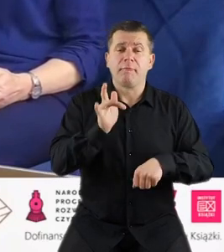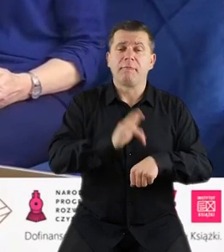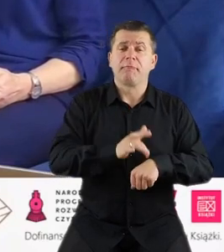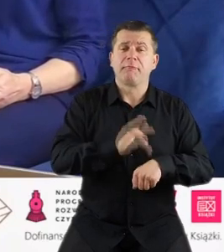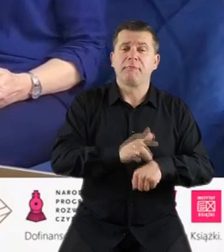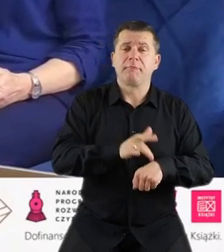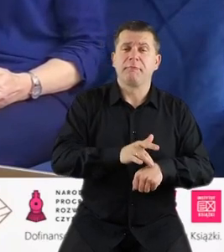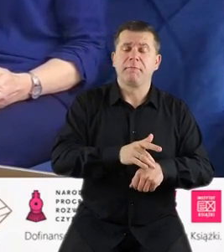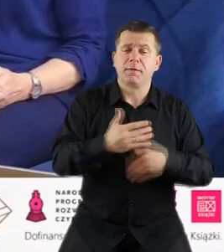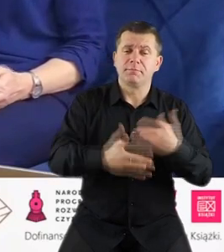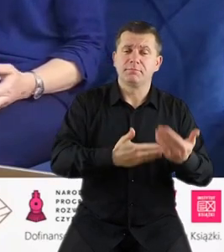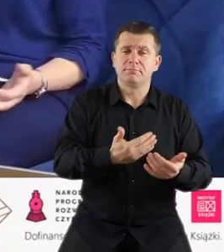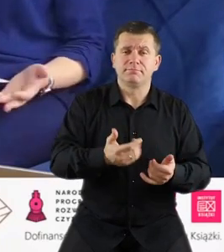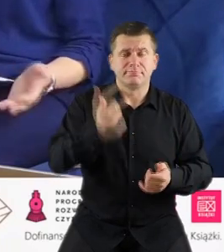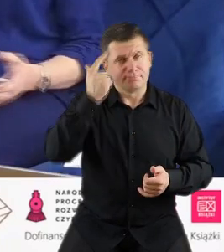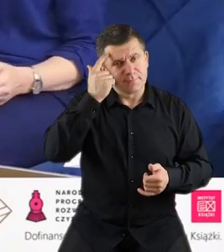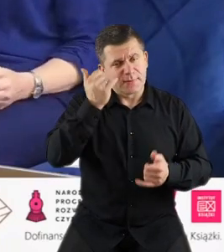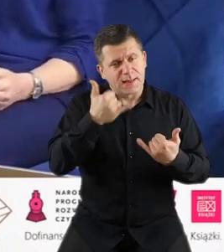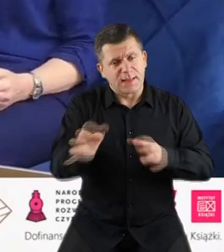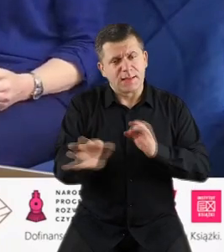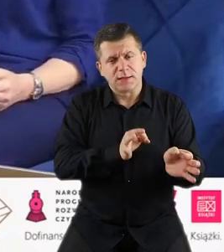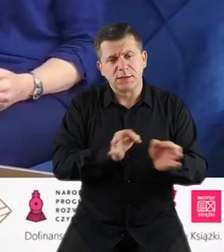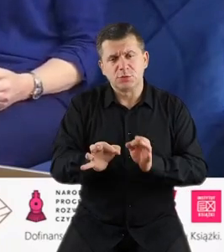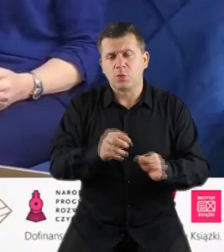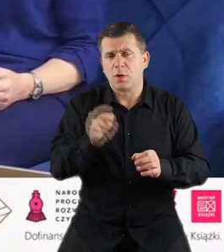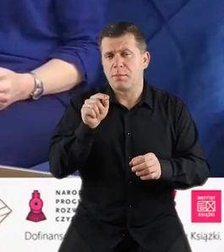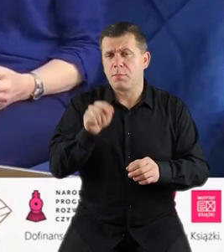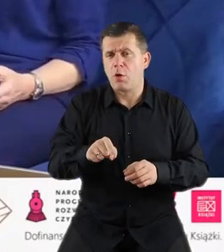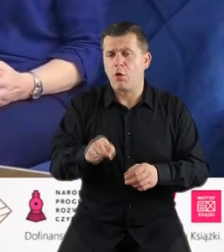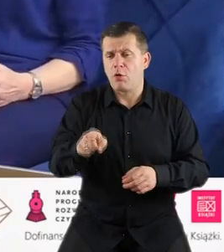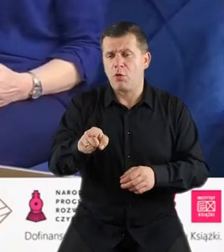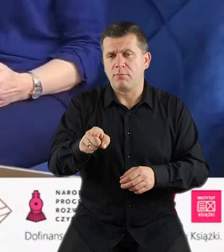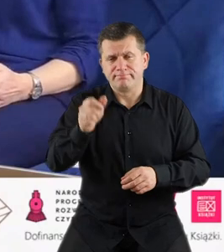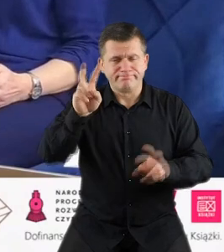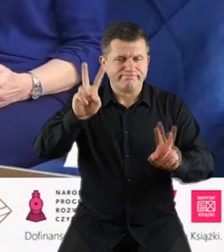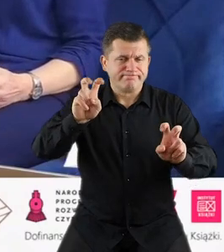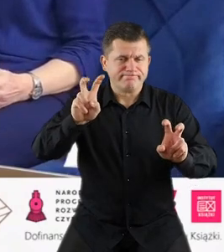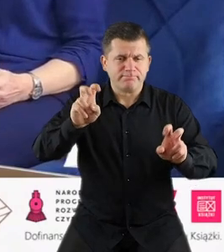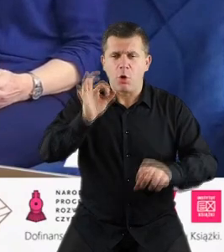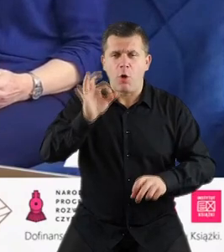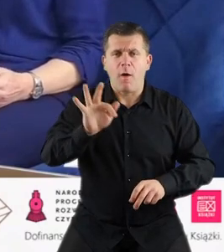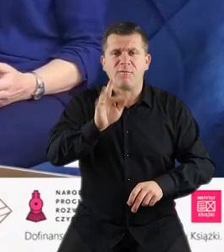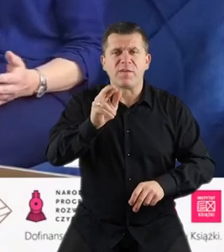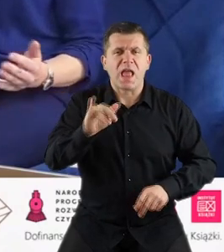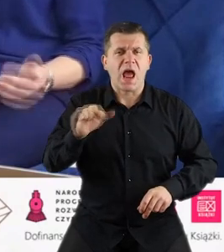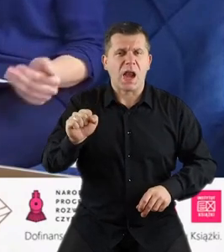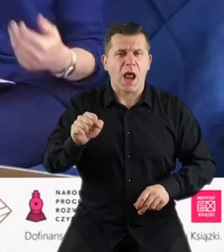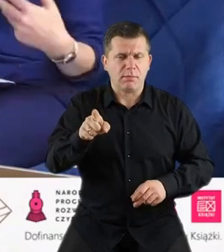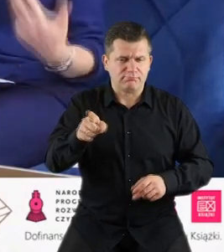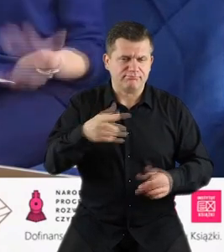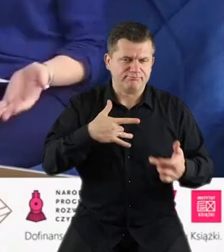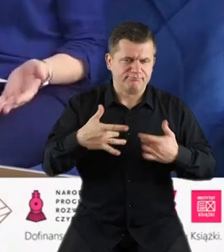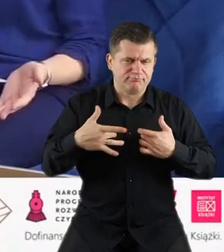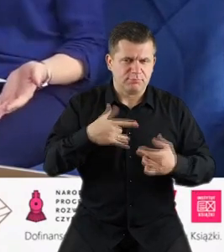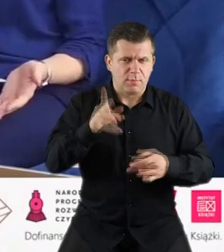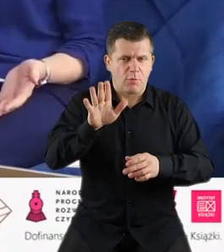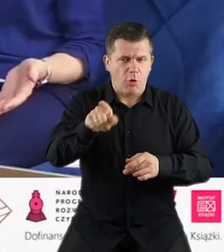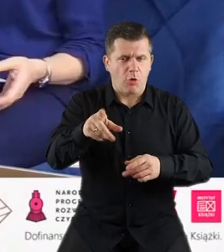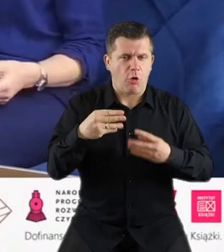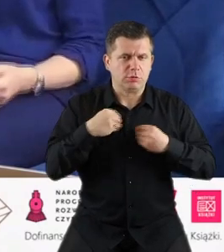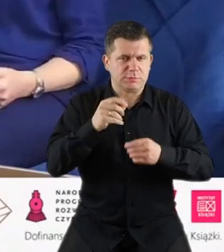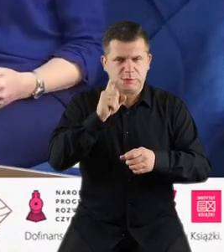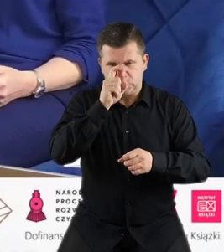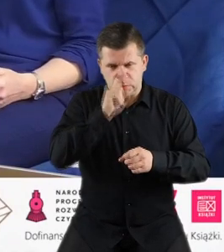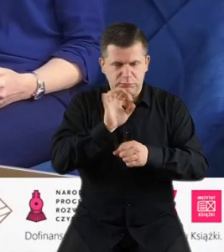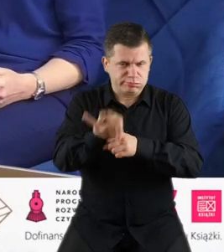też w jakiś sposób, inną genezą tego może być, że w momencie, kiedy ta ofiara jest tą ofiarą i, że tak powiem, doznaje tego